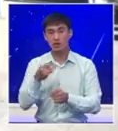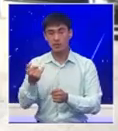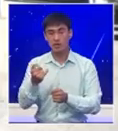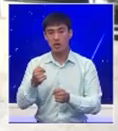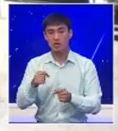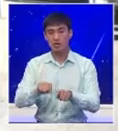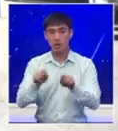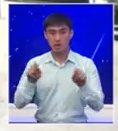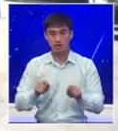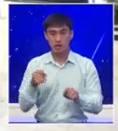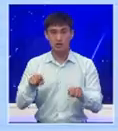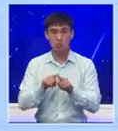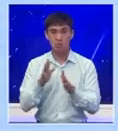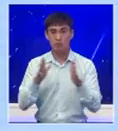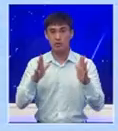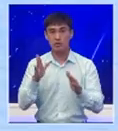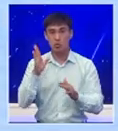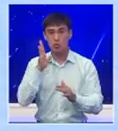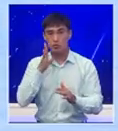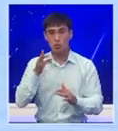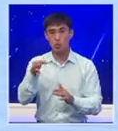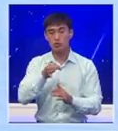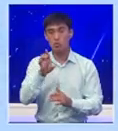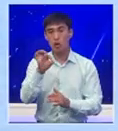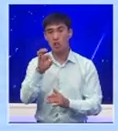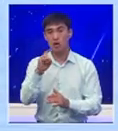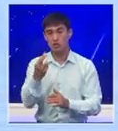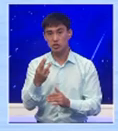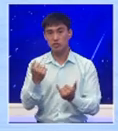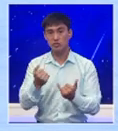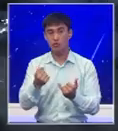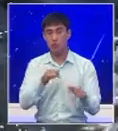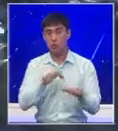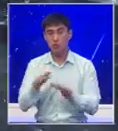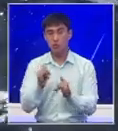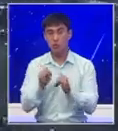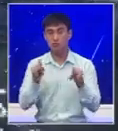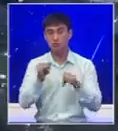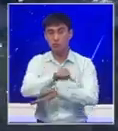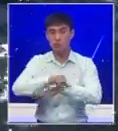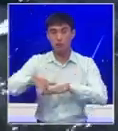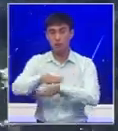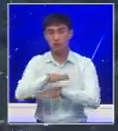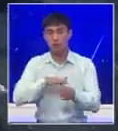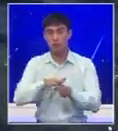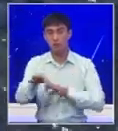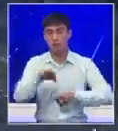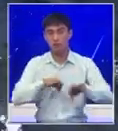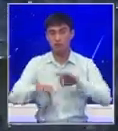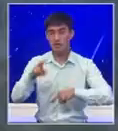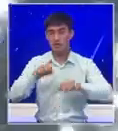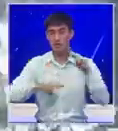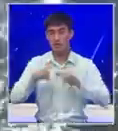открываются благодаря одному из крупнейших водоемов Казахстана – озеру Балхаш. Сегодня предпринимаются меры по развитию побережья. Реализуется проект по